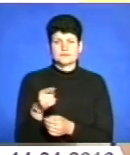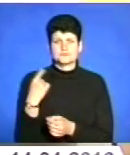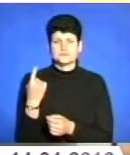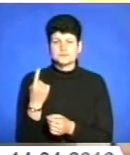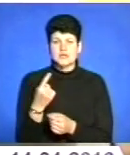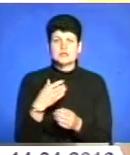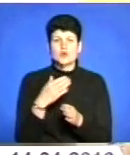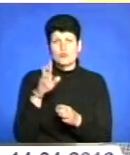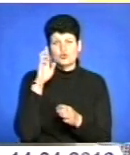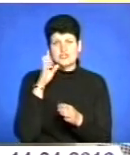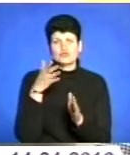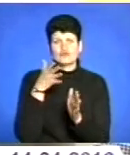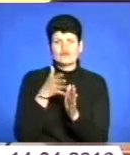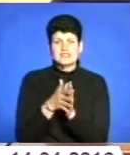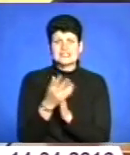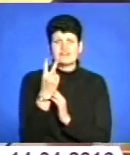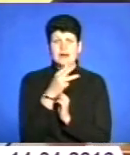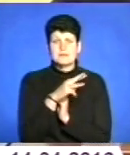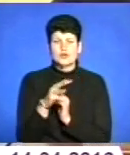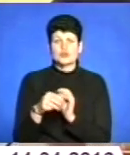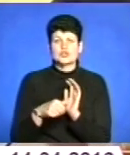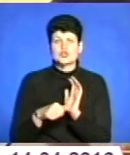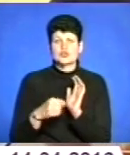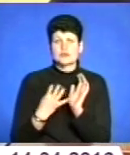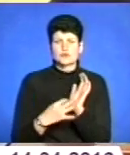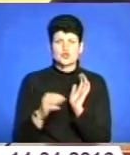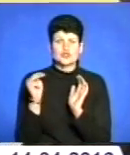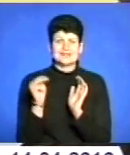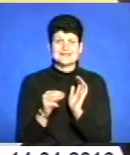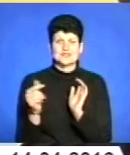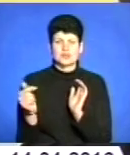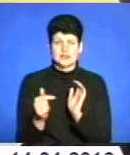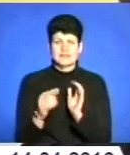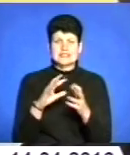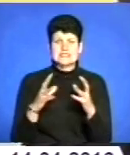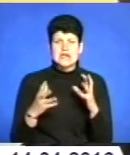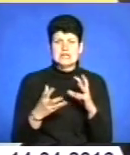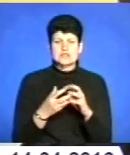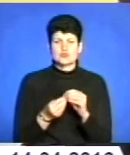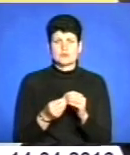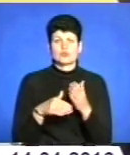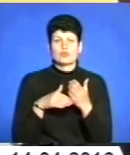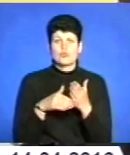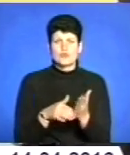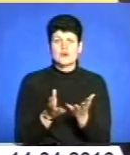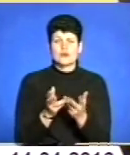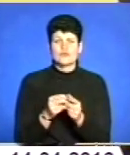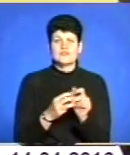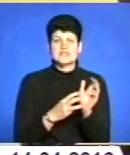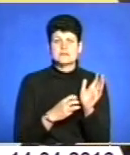з бюджету витратили 2 мільйони 690 тисяч гривень. Загальна сума допомоги розраховується в розмірі